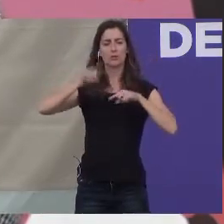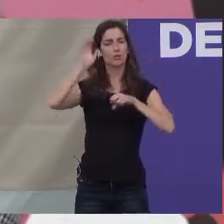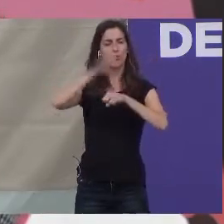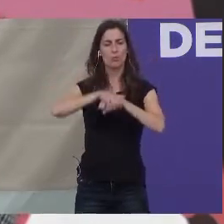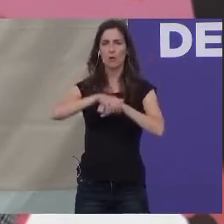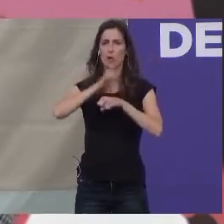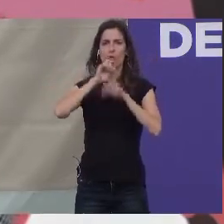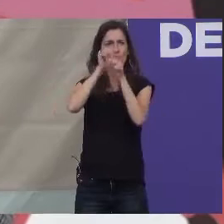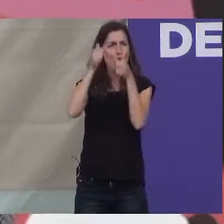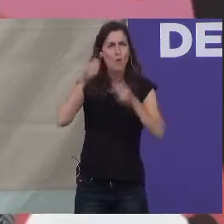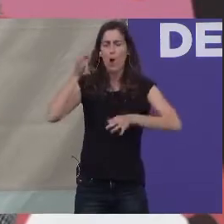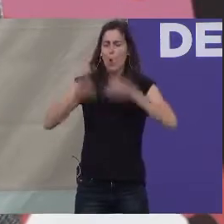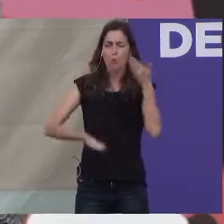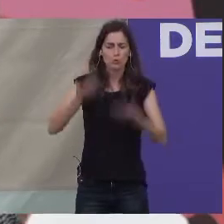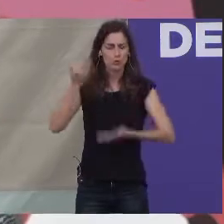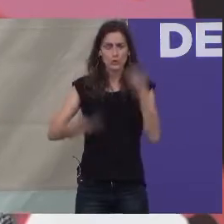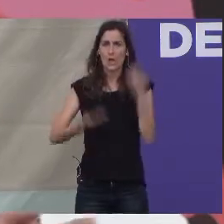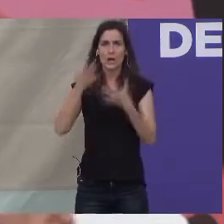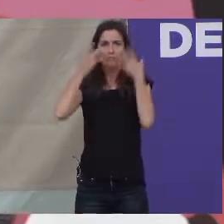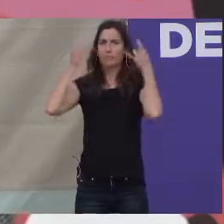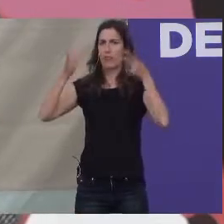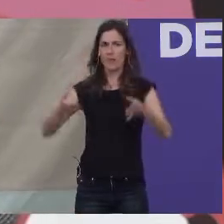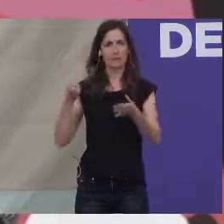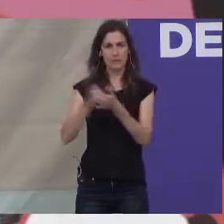justa i imparcial possible.